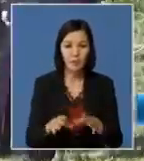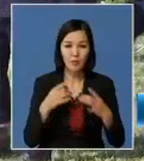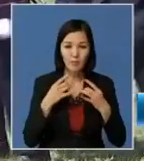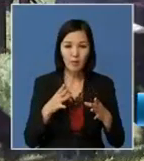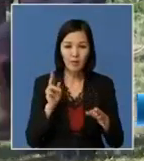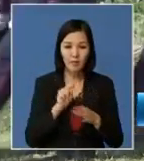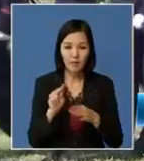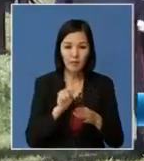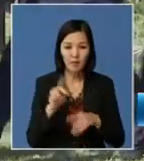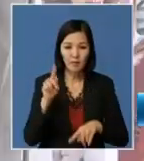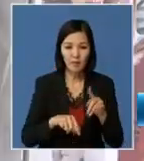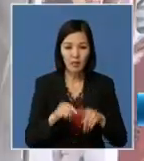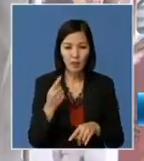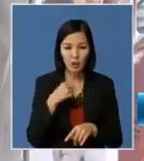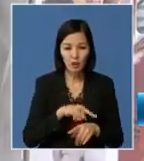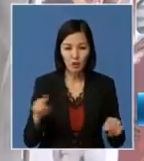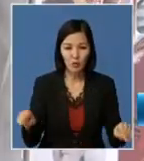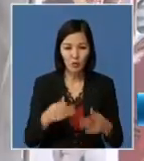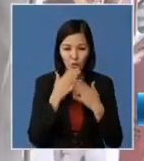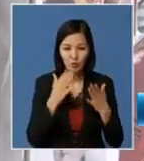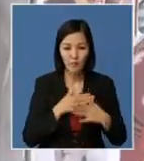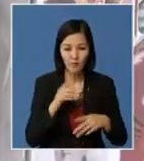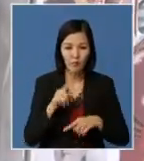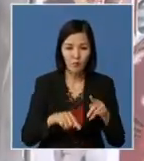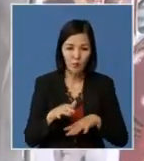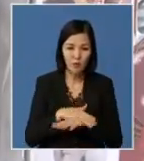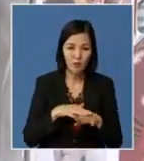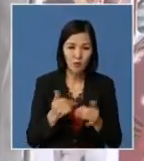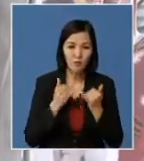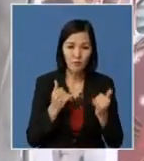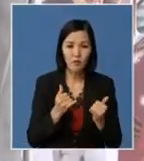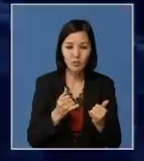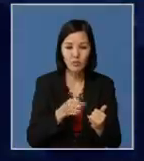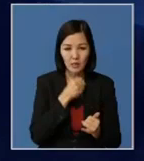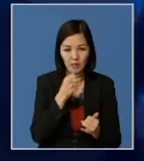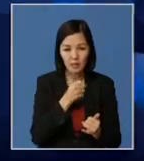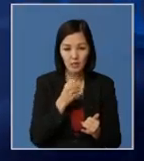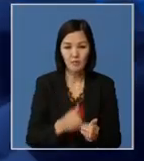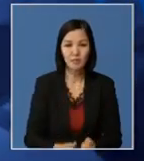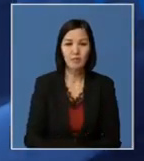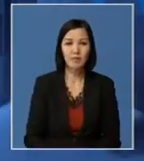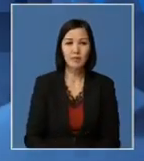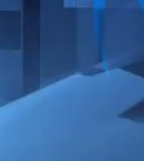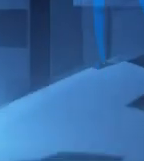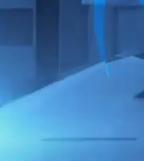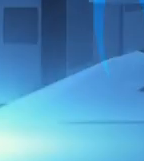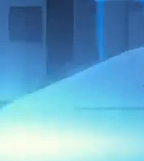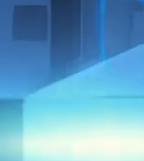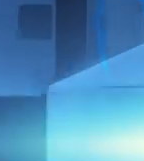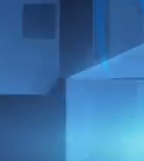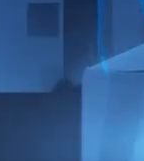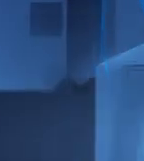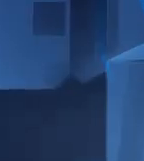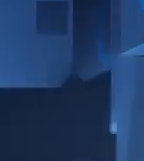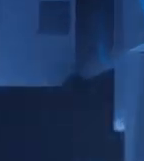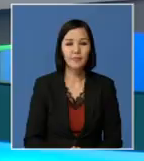воспитывают в молодежи патриотический дух, любовь к родине и, самое главное, уважение к подвигу дедов. Алексей Цой, Сергей Сюмбек, телеканал ЖТСУ, Коксузский район.